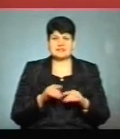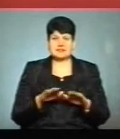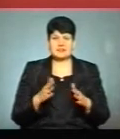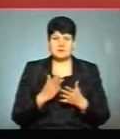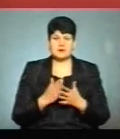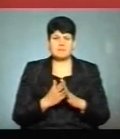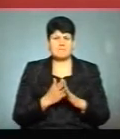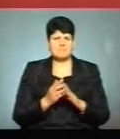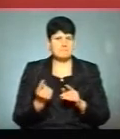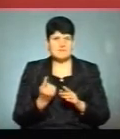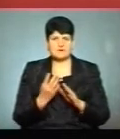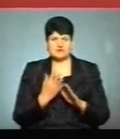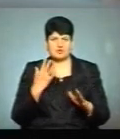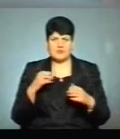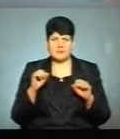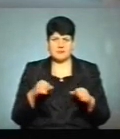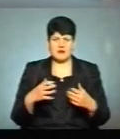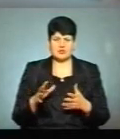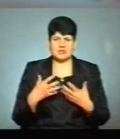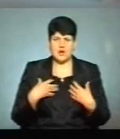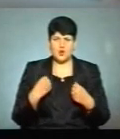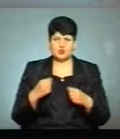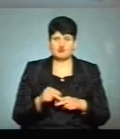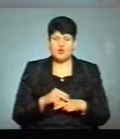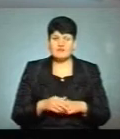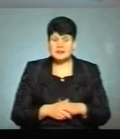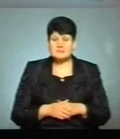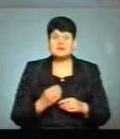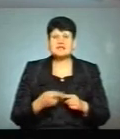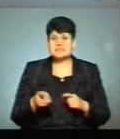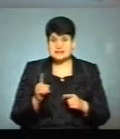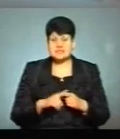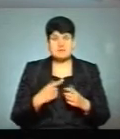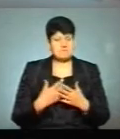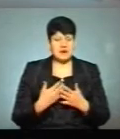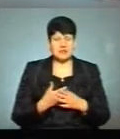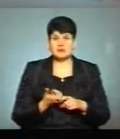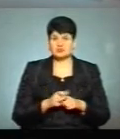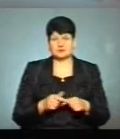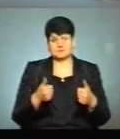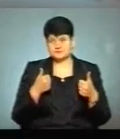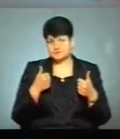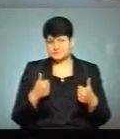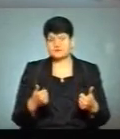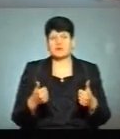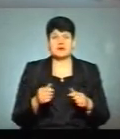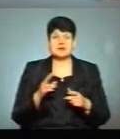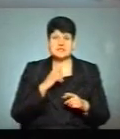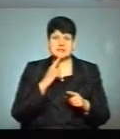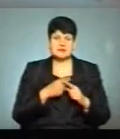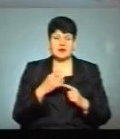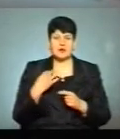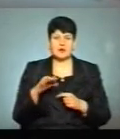першочергове право на оздоровлення. Хочу сказати, що такий приклад дуже чудовий. І, власне, сестра